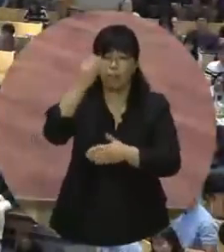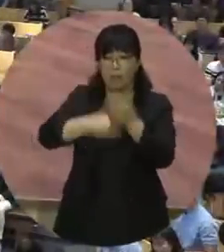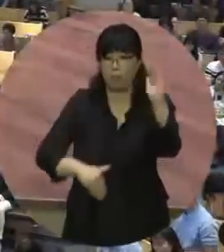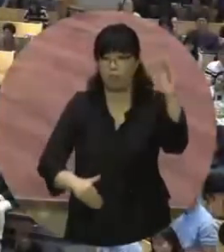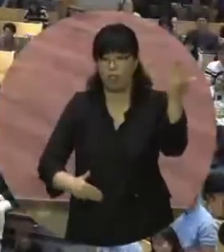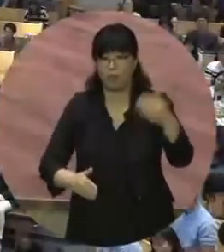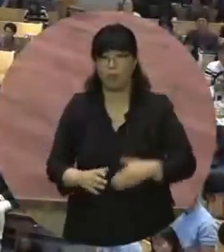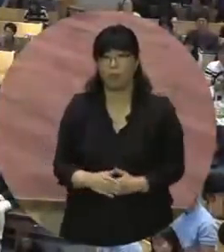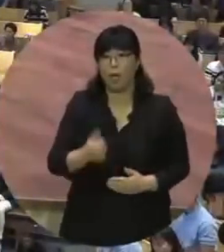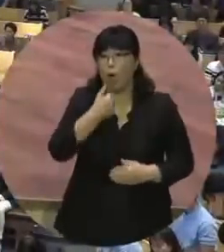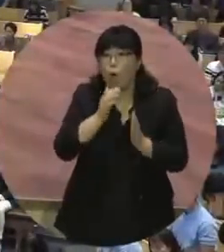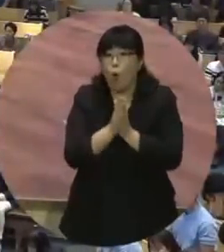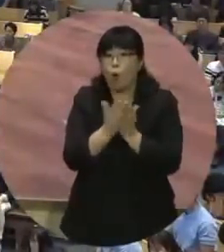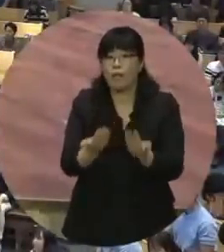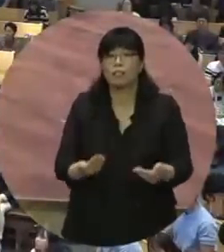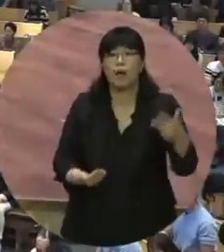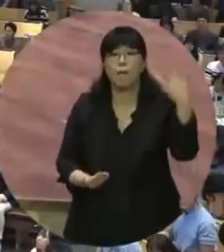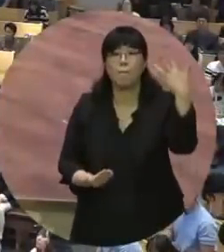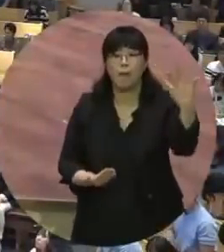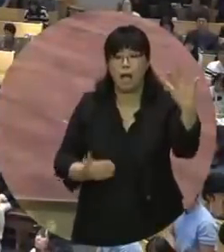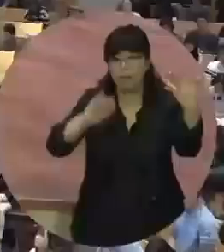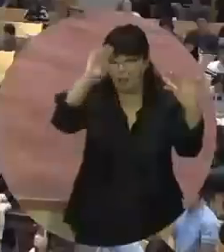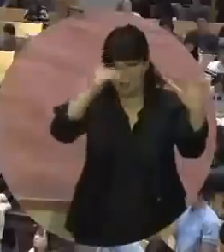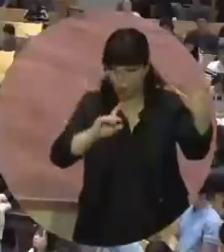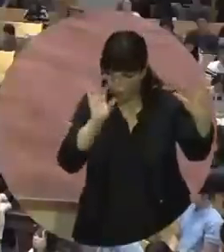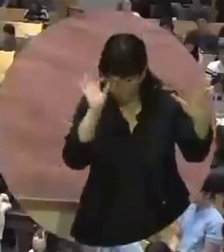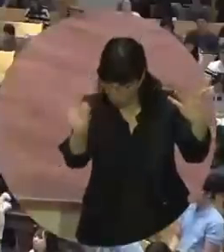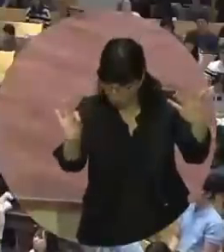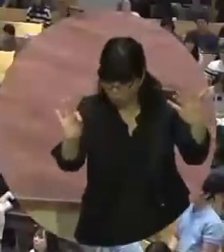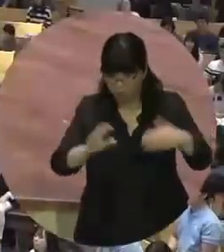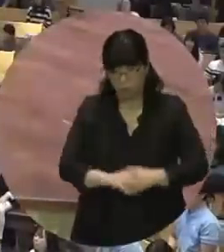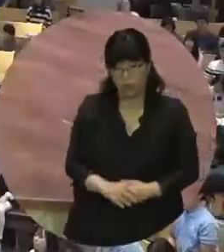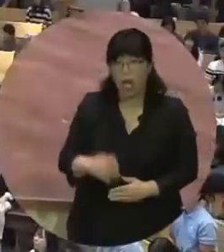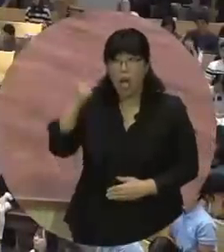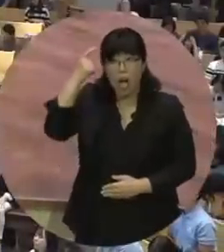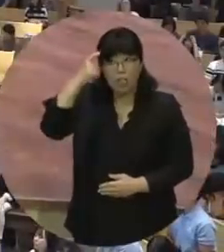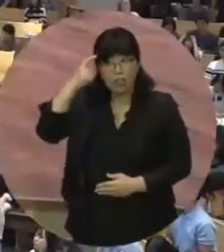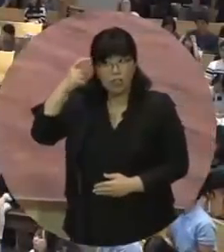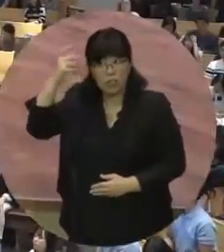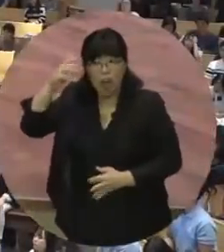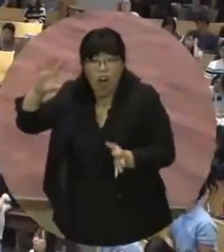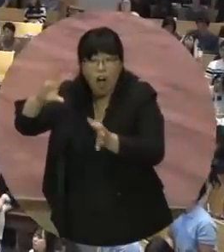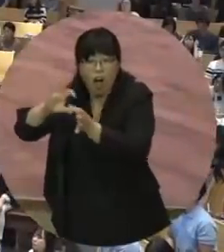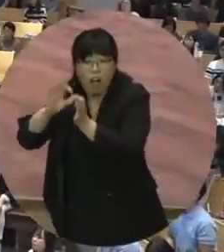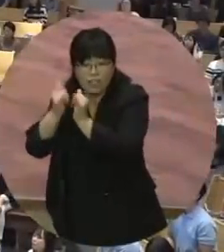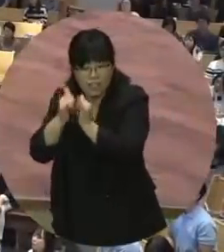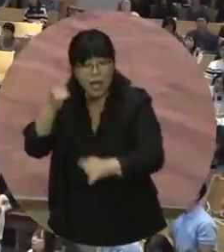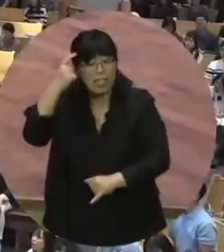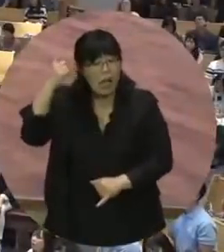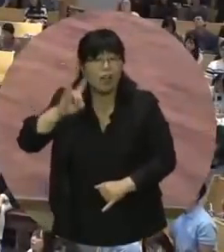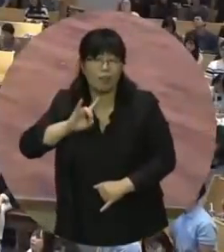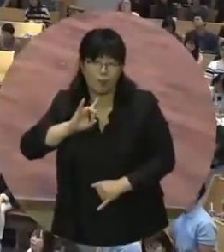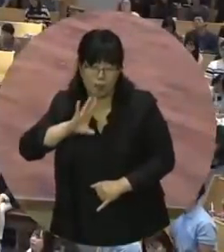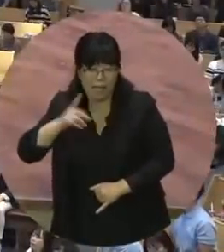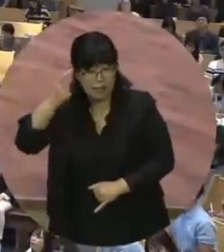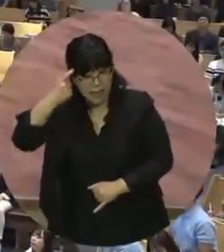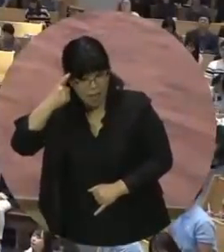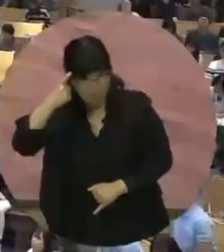생각하나니 육신의 생각은 사망이요 영의 생각은 생명과 평안이니라.